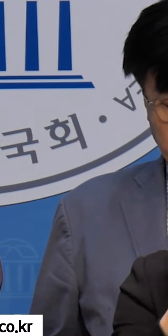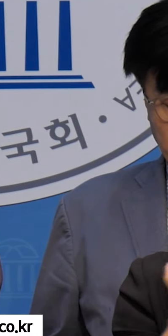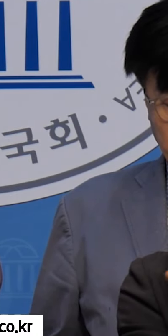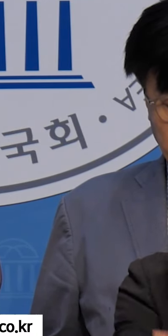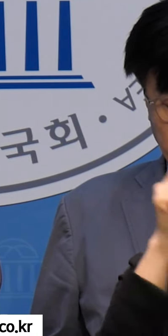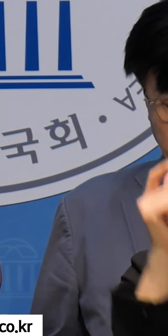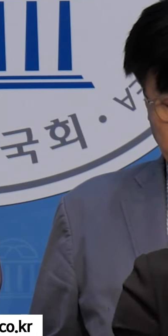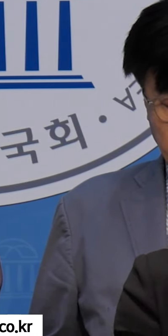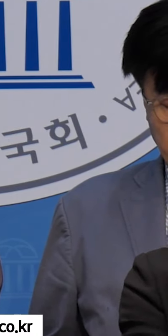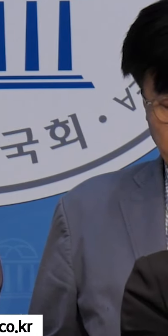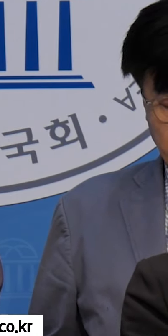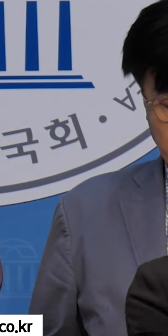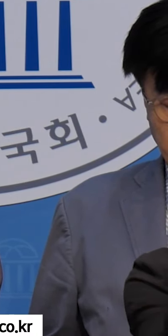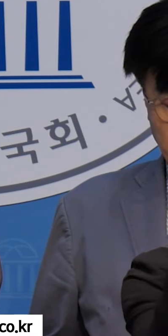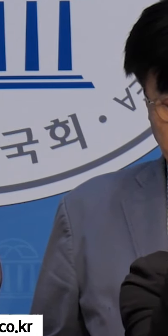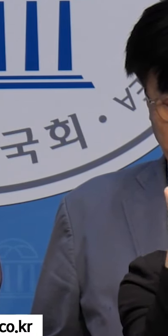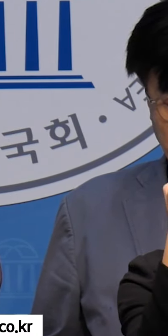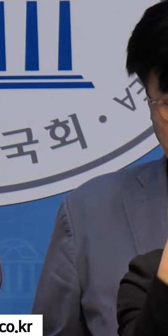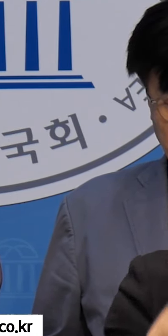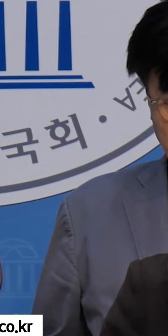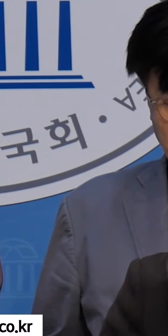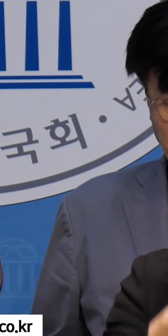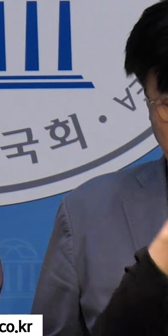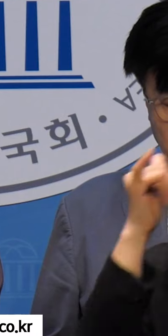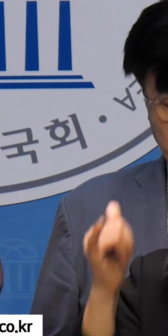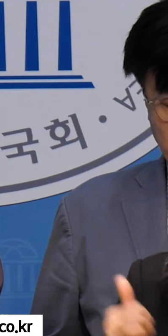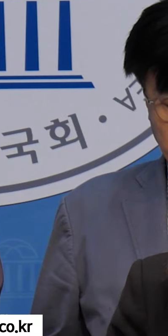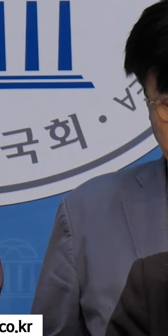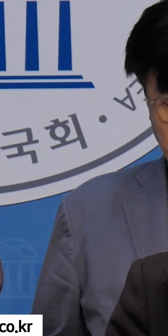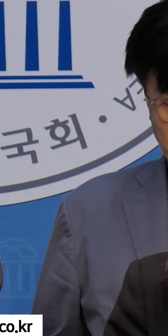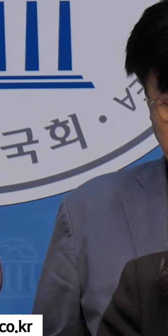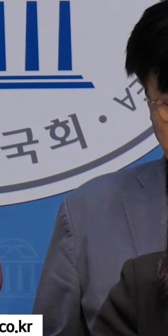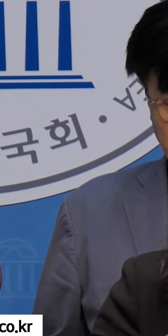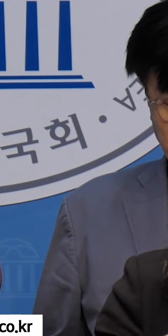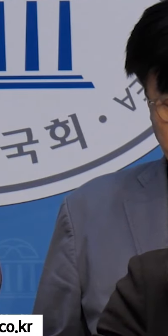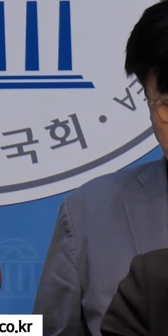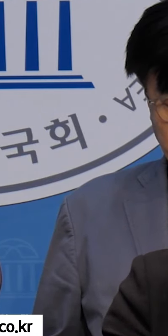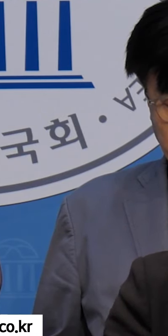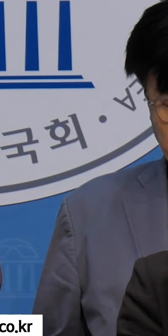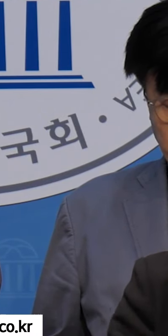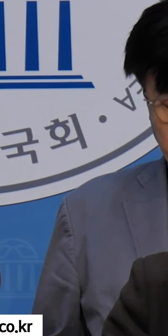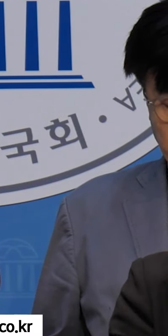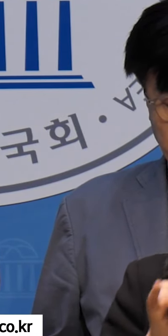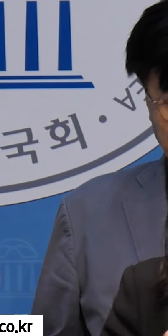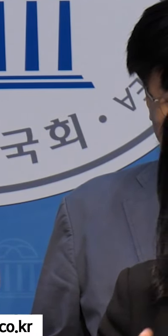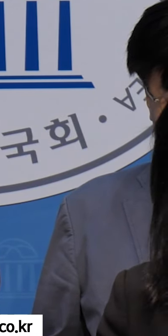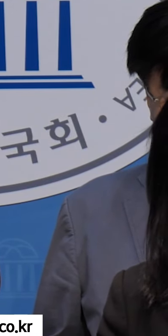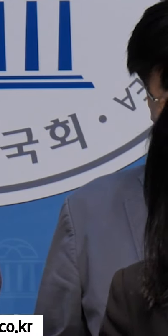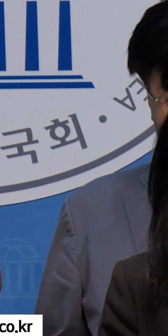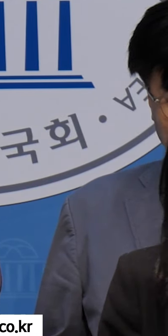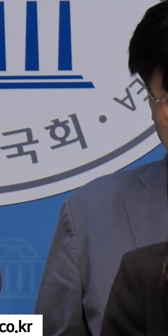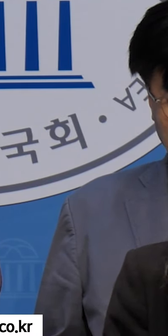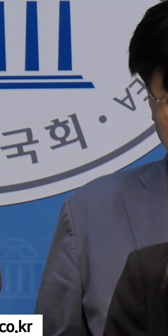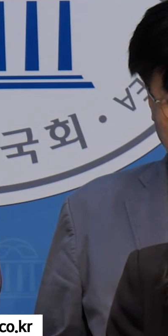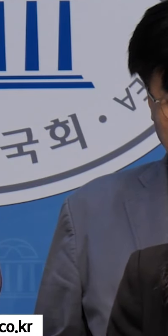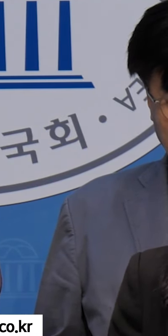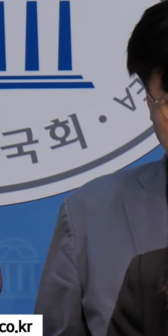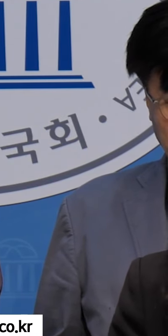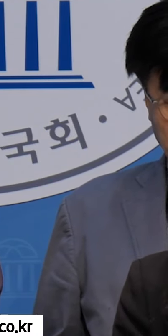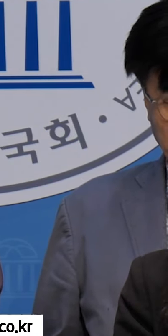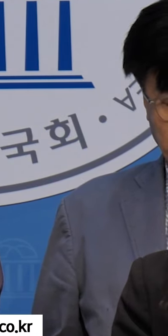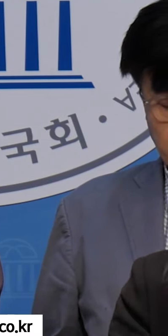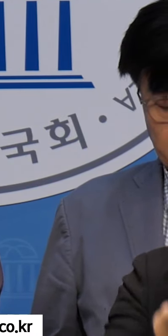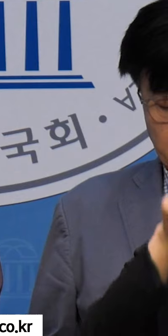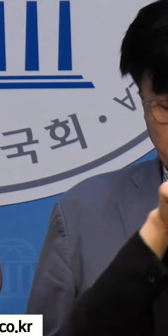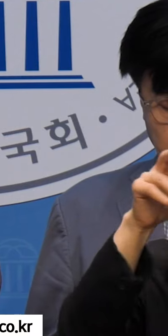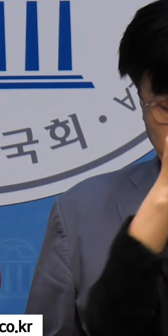개정하지 못함으로써 사실은 우리 사회의 정치, 경제, 사회문화 전반의 갈등과 위기를 촉진하는